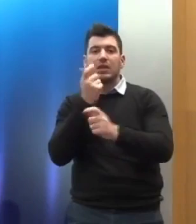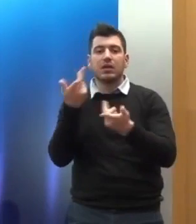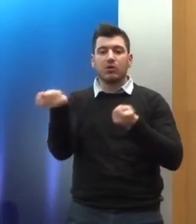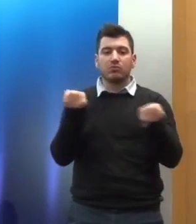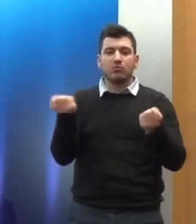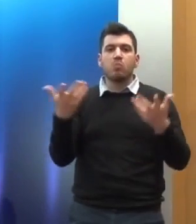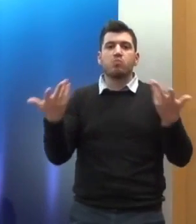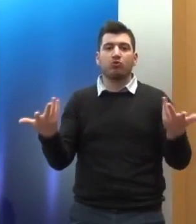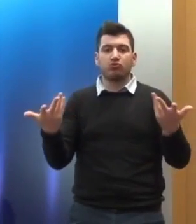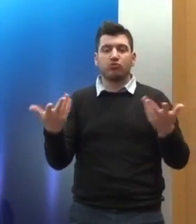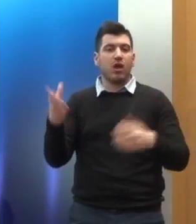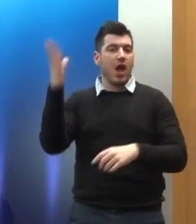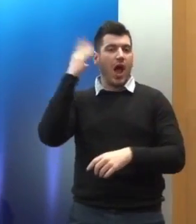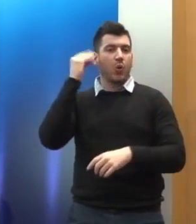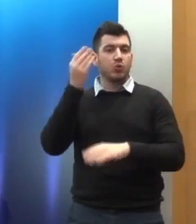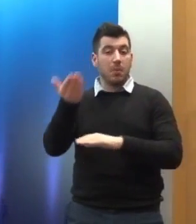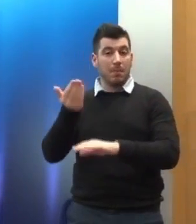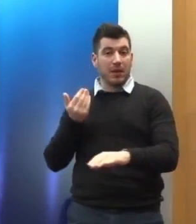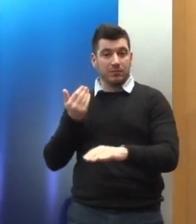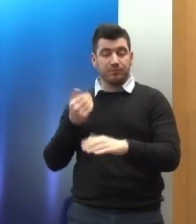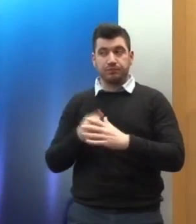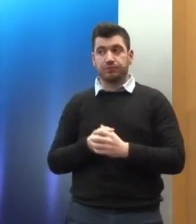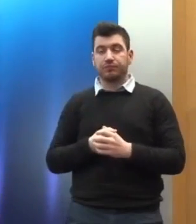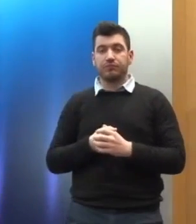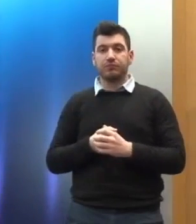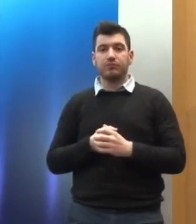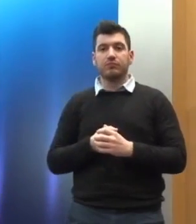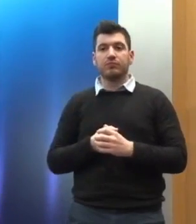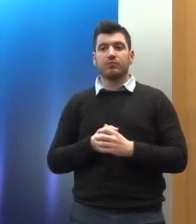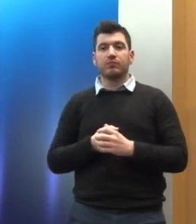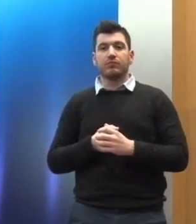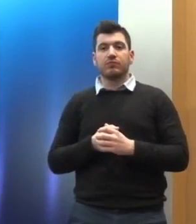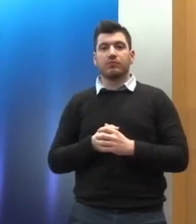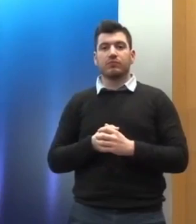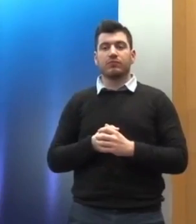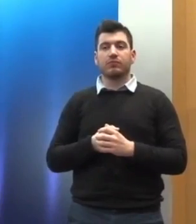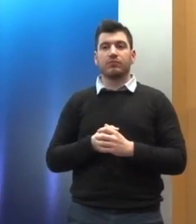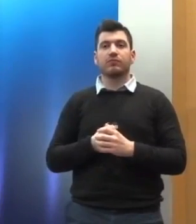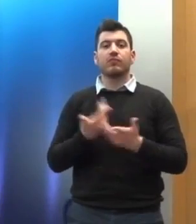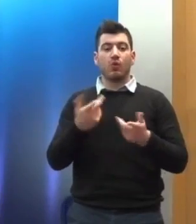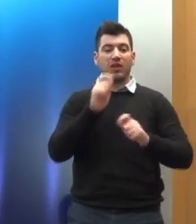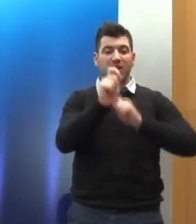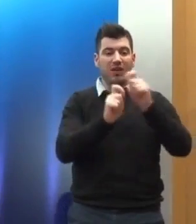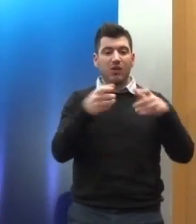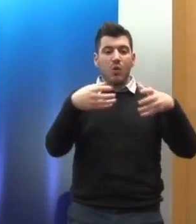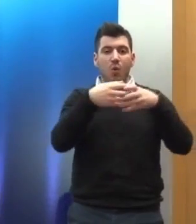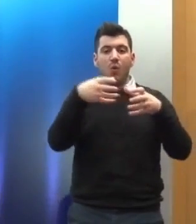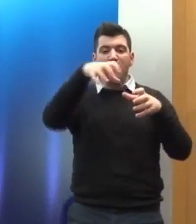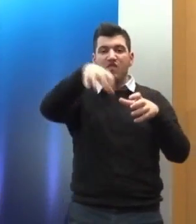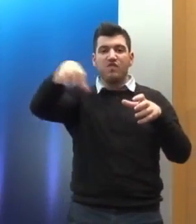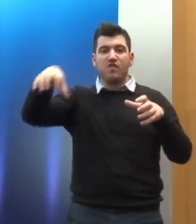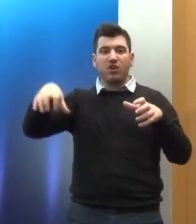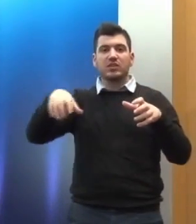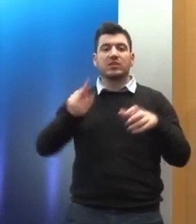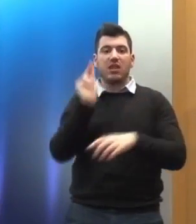Ακούστηκε προηγουμένως ότι οι συστάσεις δεν είναι δεσμευτικές. Άρα, πολλές φορές,